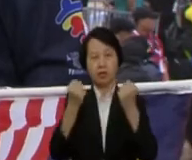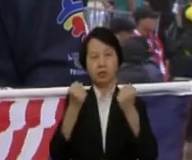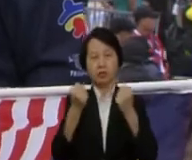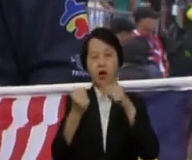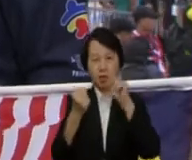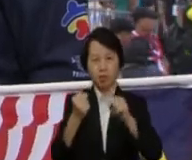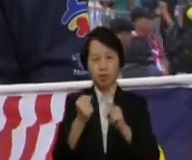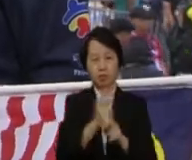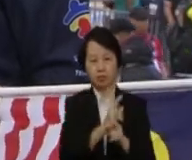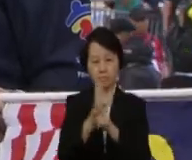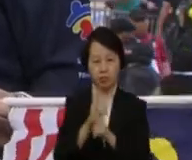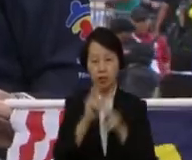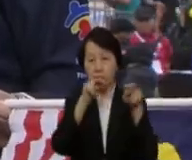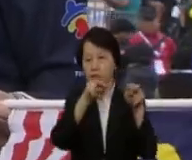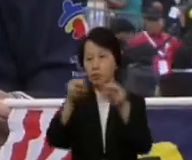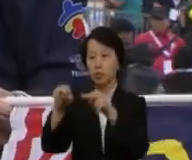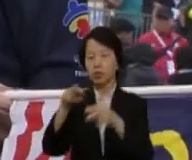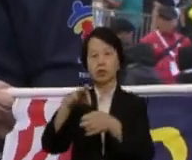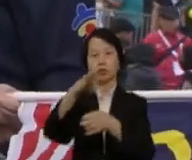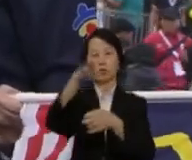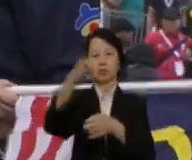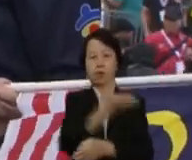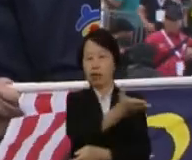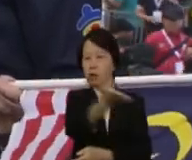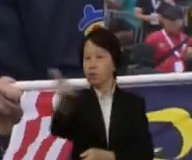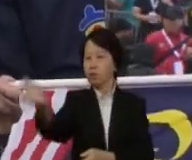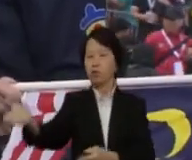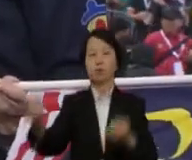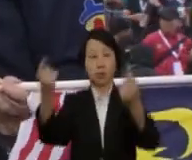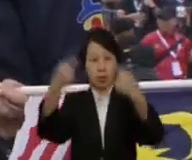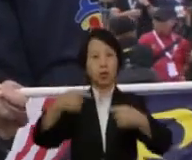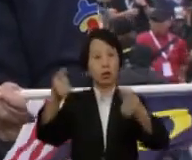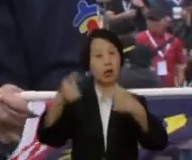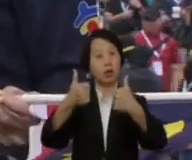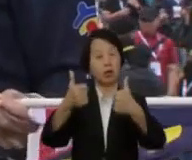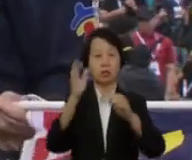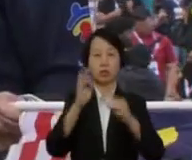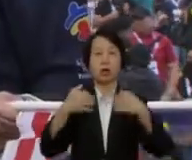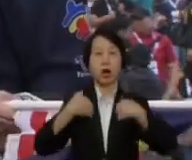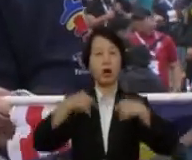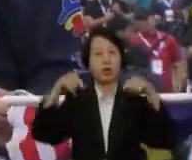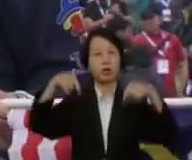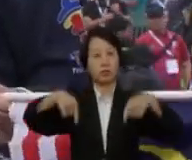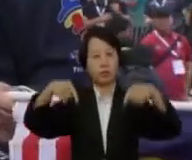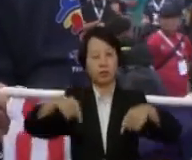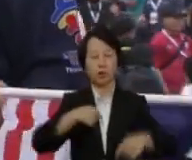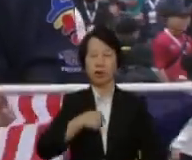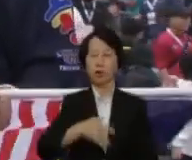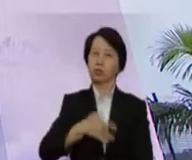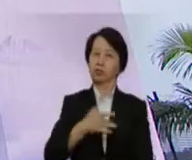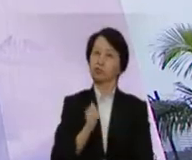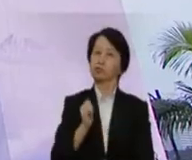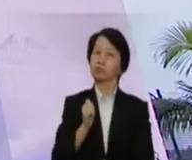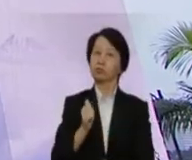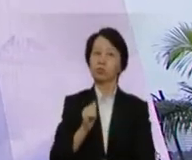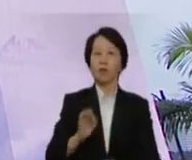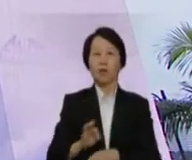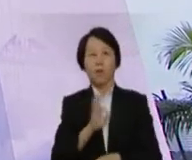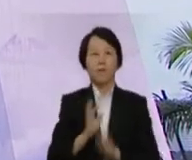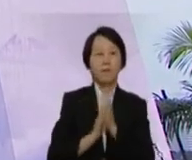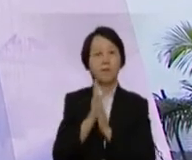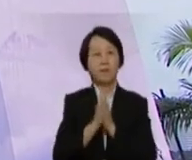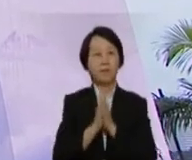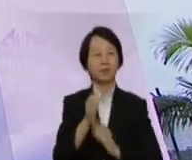itu dapat kita perlihatkan daripada semangat semua hadirin yang hadir. Kalau anda berada di sini, saya rasa sangat bersemangat sekali